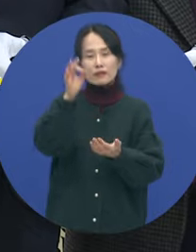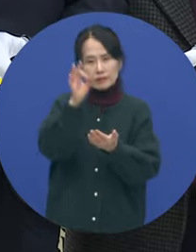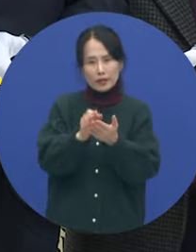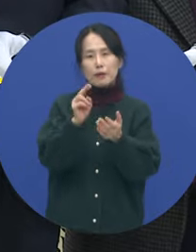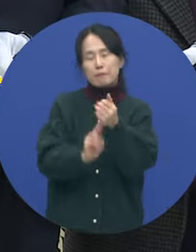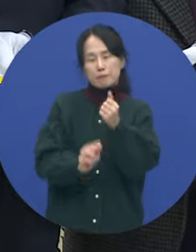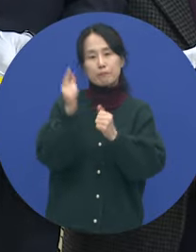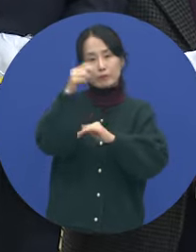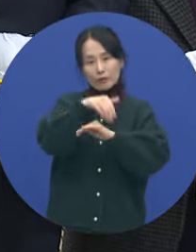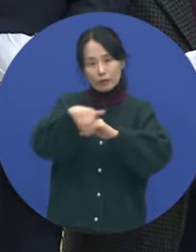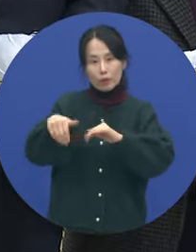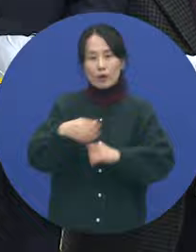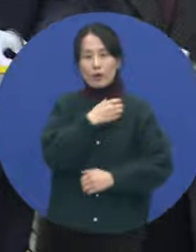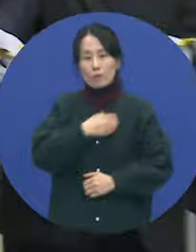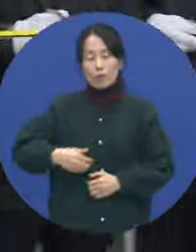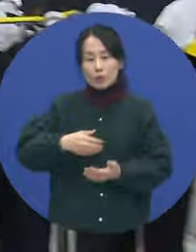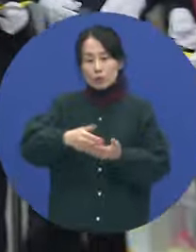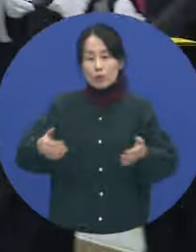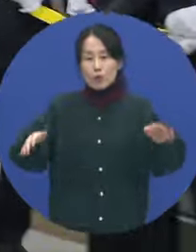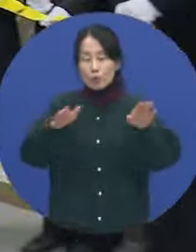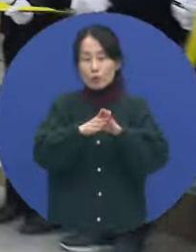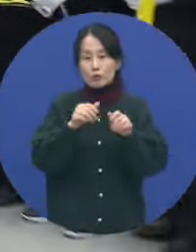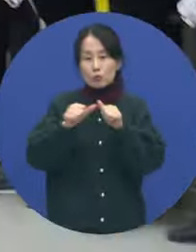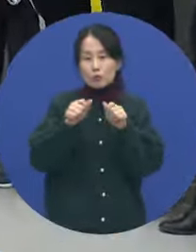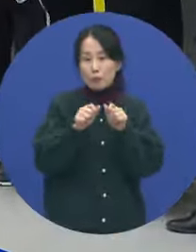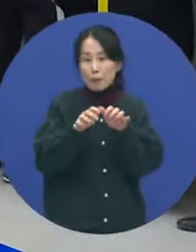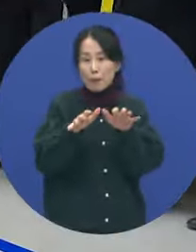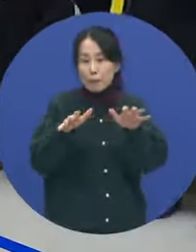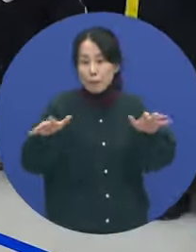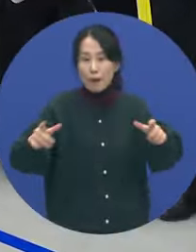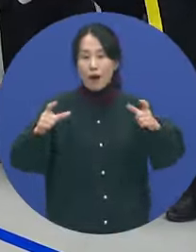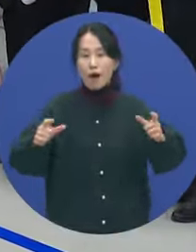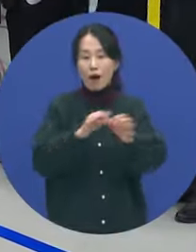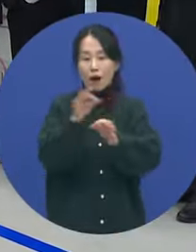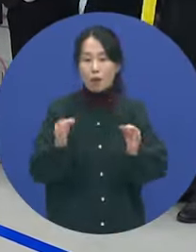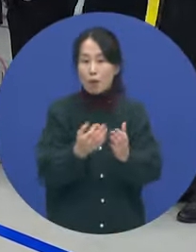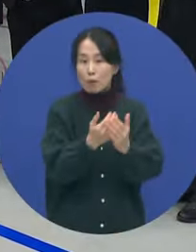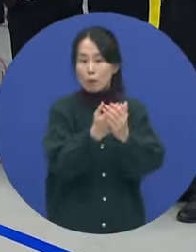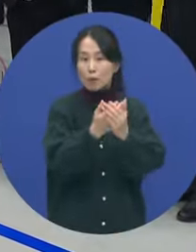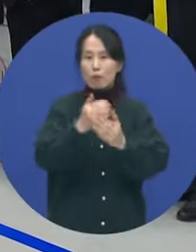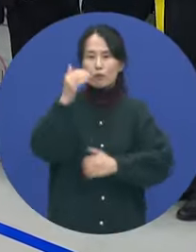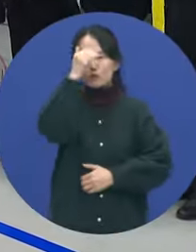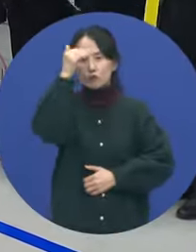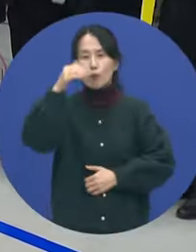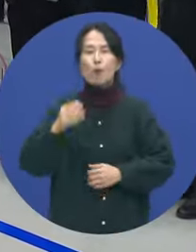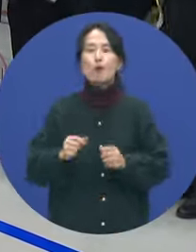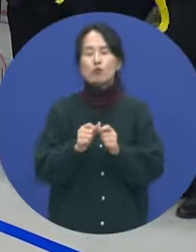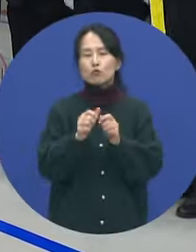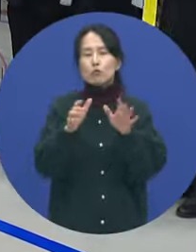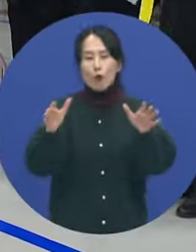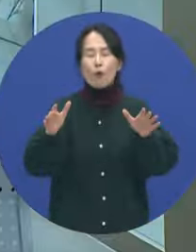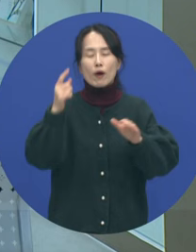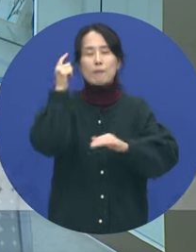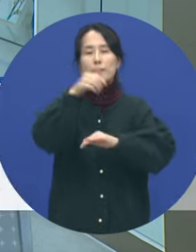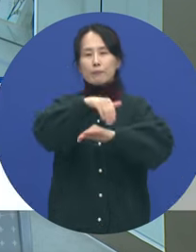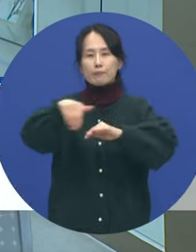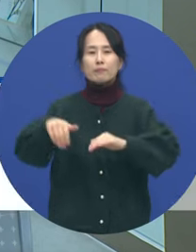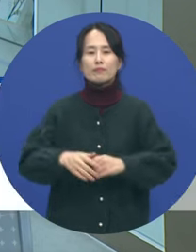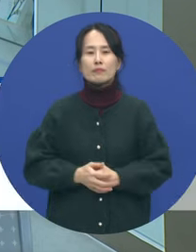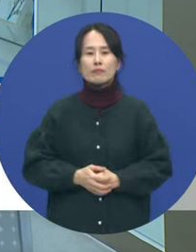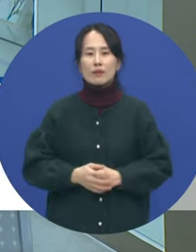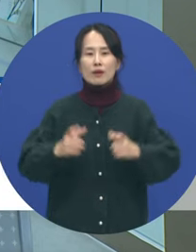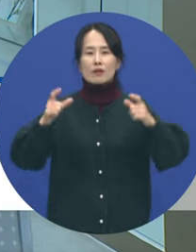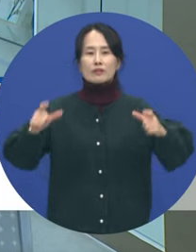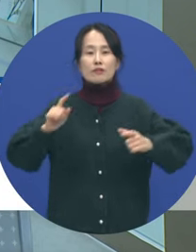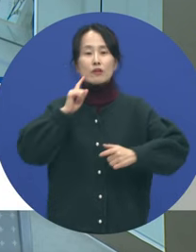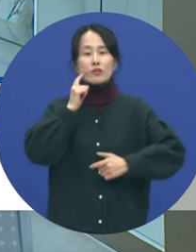예정으로 보건소 갤러리가 입소문을 타면 지역 상권 활성화는 물론 관광 명소가 될 것으로 기대됩니다. 지역에 어떤